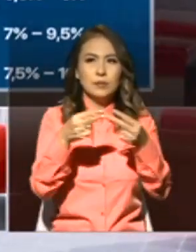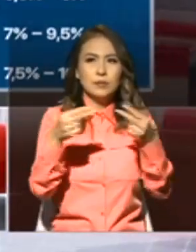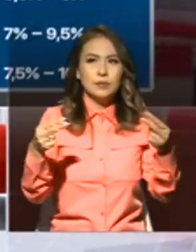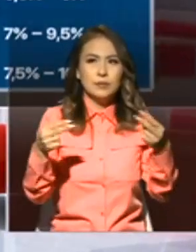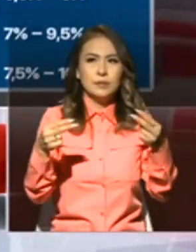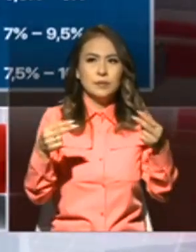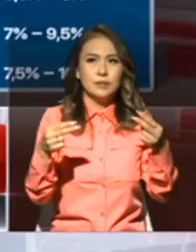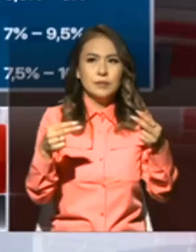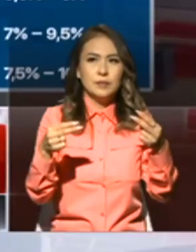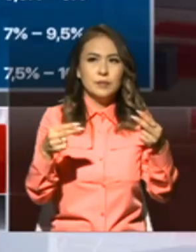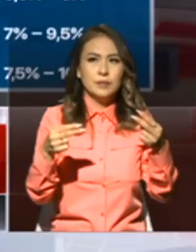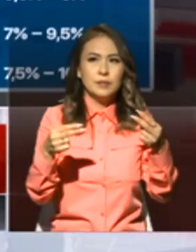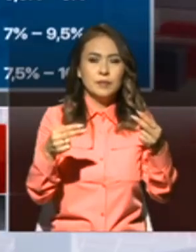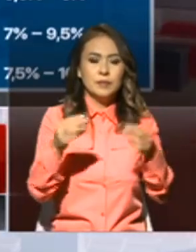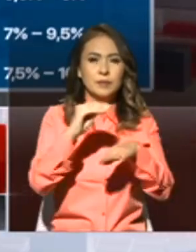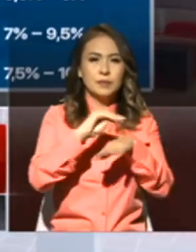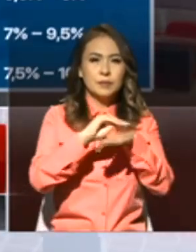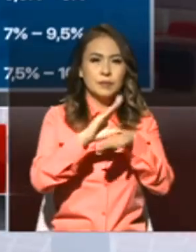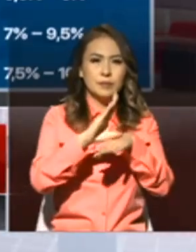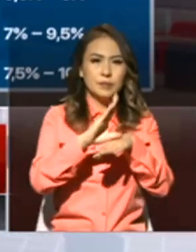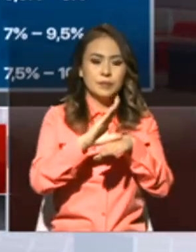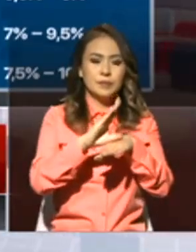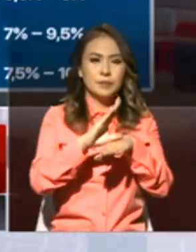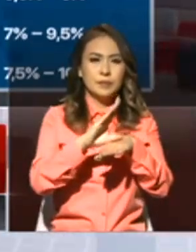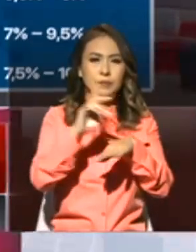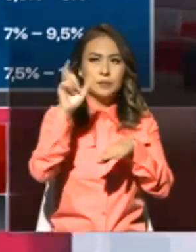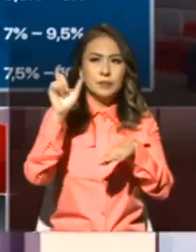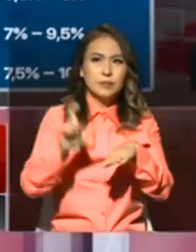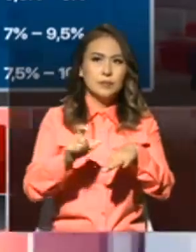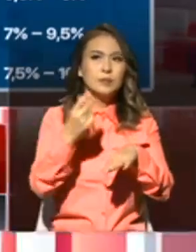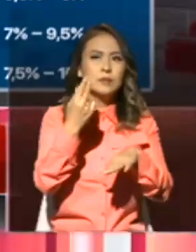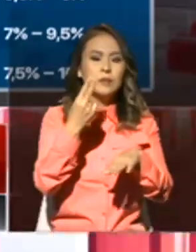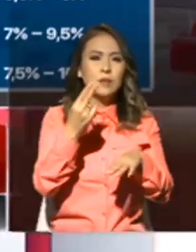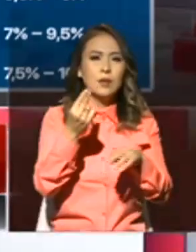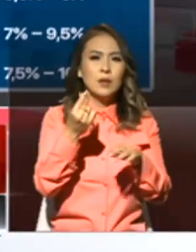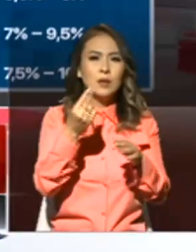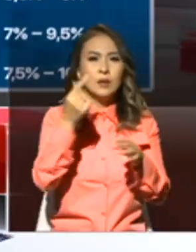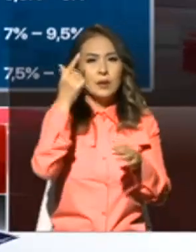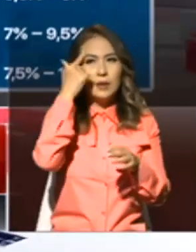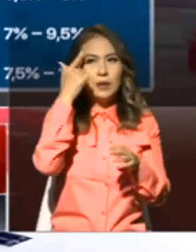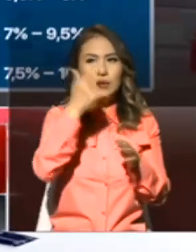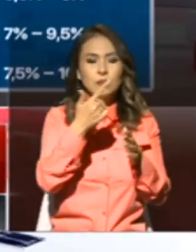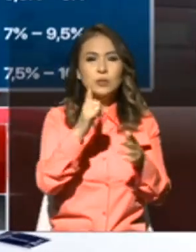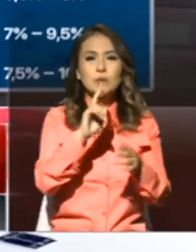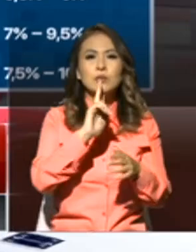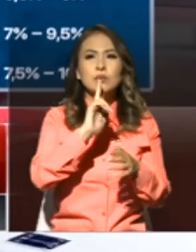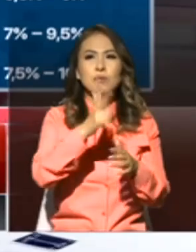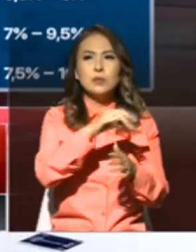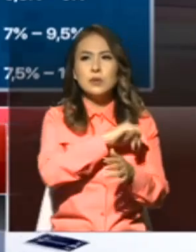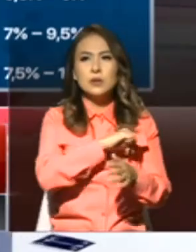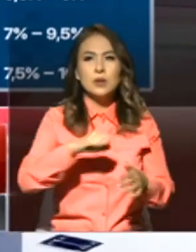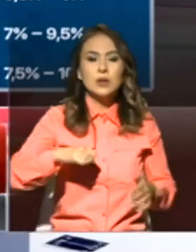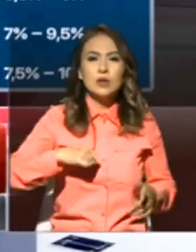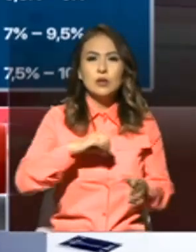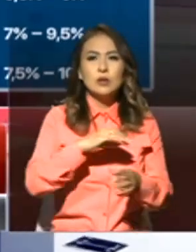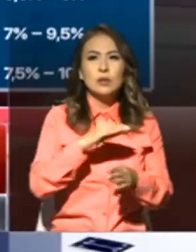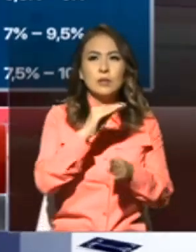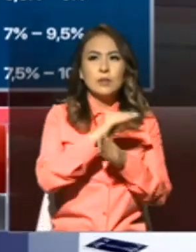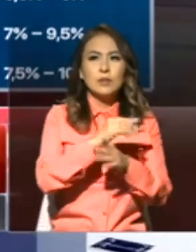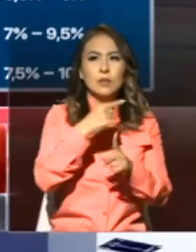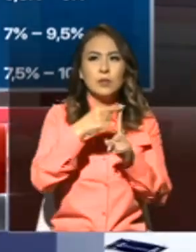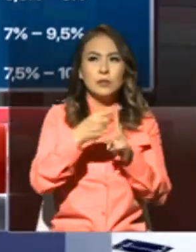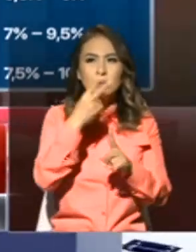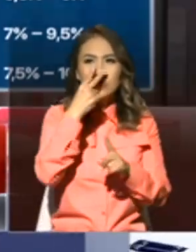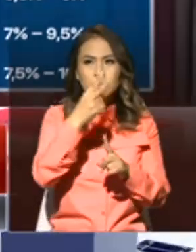Бұл осы жинақтау салып жинақтаған адамның қаржылық сауаттылығы. Неге 3 жыл жинаған адамның ең артықшылығы оның табыс көзін